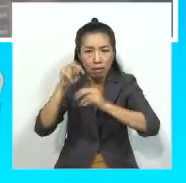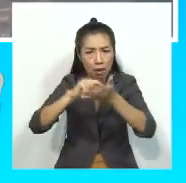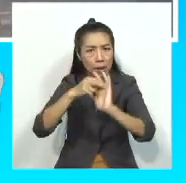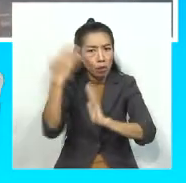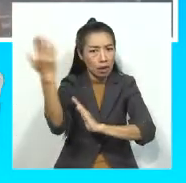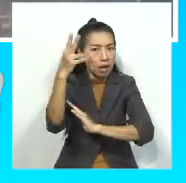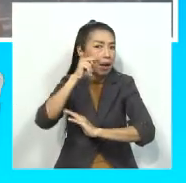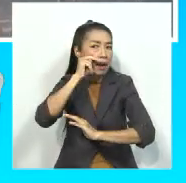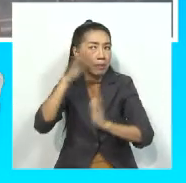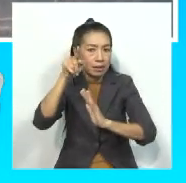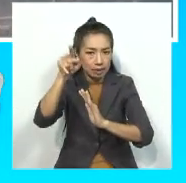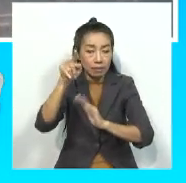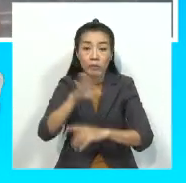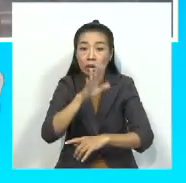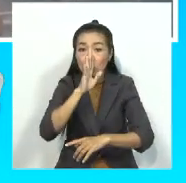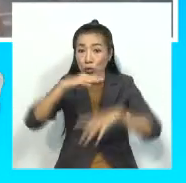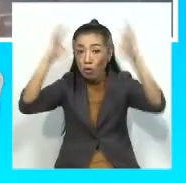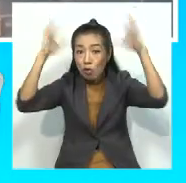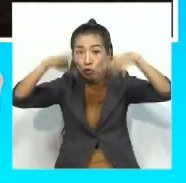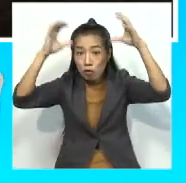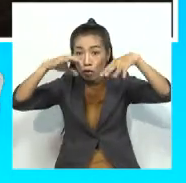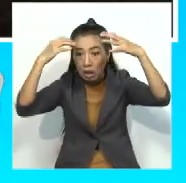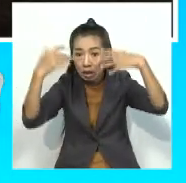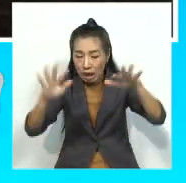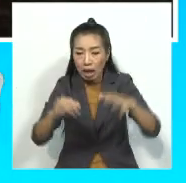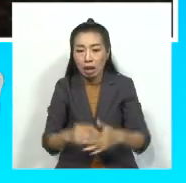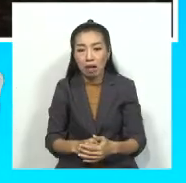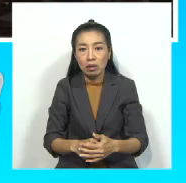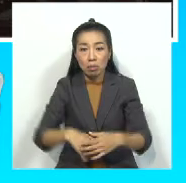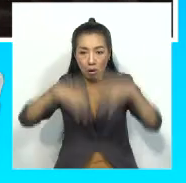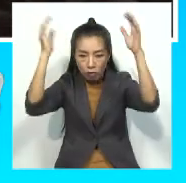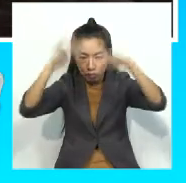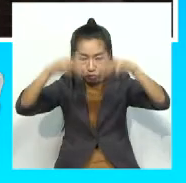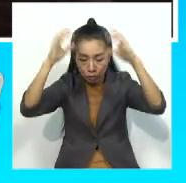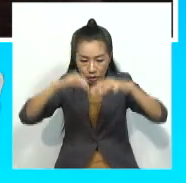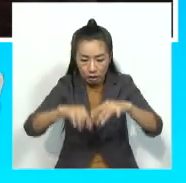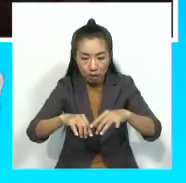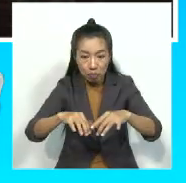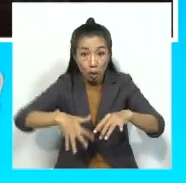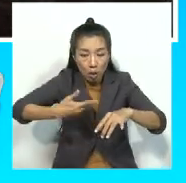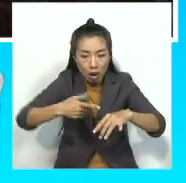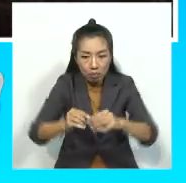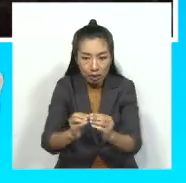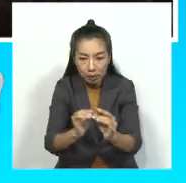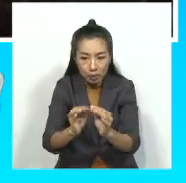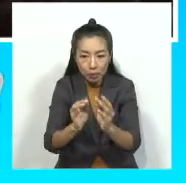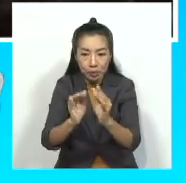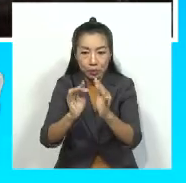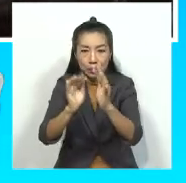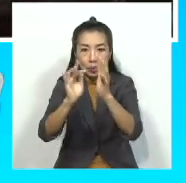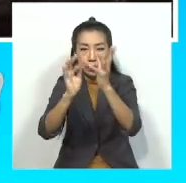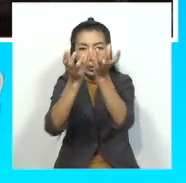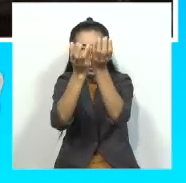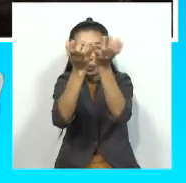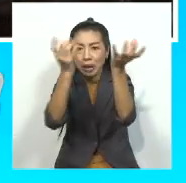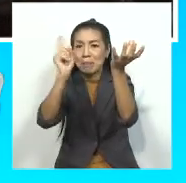ป็นตัวแล้วก็ฝนถ้ามันตกลงไปแล้วอย่างไรมันก็มีการระเหยขึ้นไปมันกลายความชื้นมันก็จะกลับวนขึ้นไปในลักษณะนั้นมันก็เ